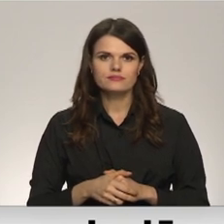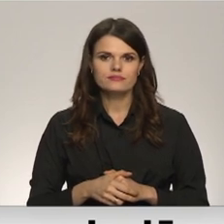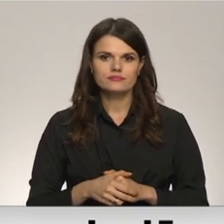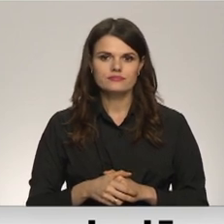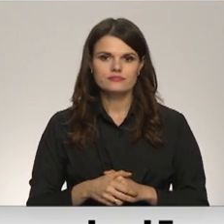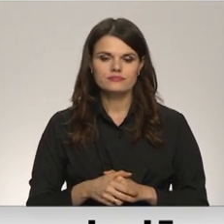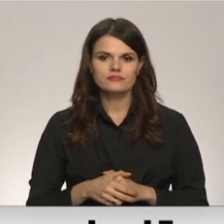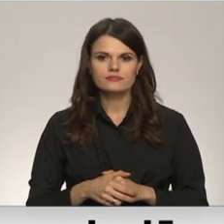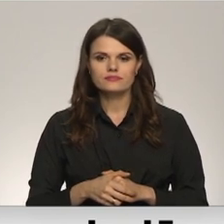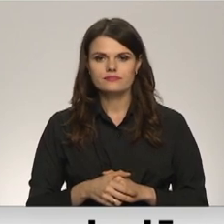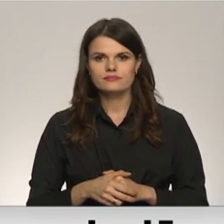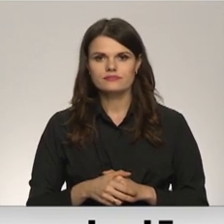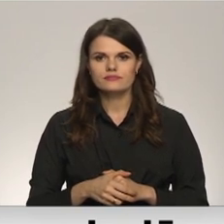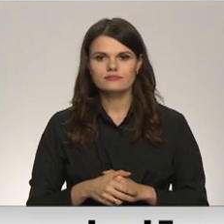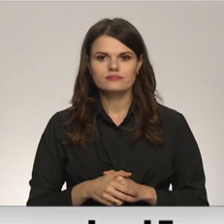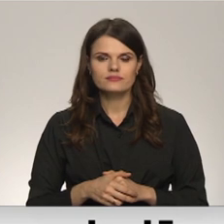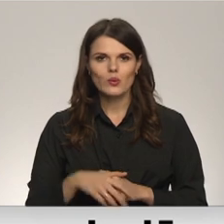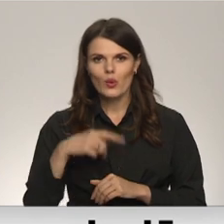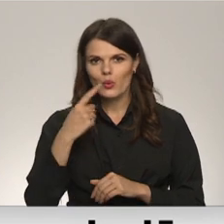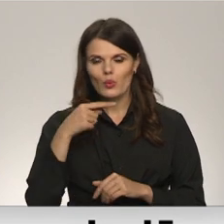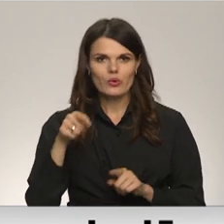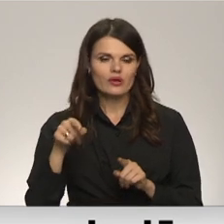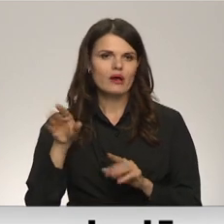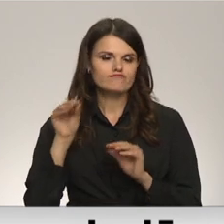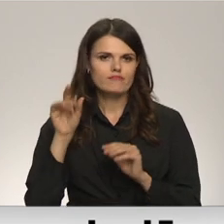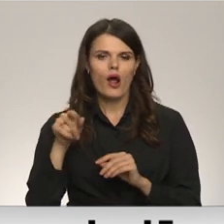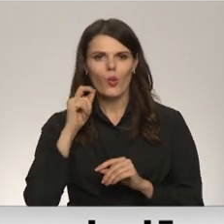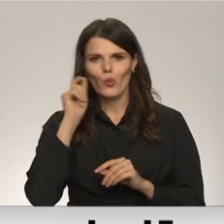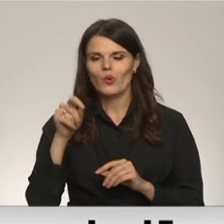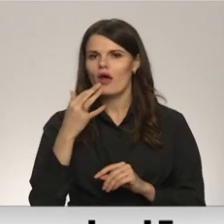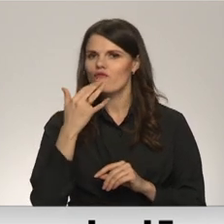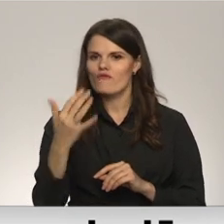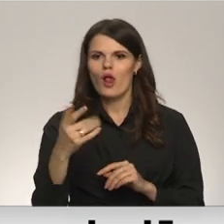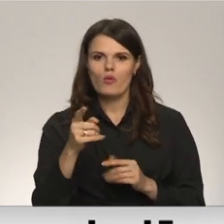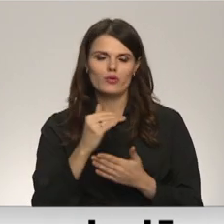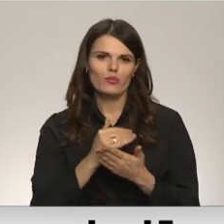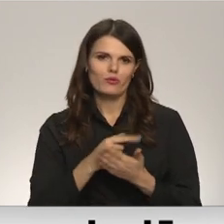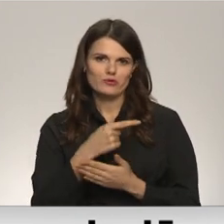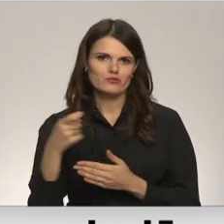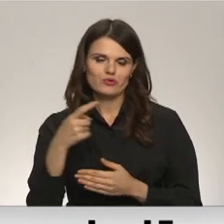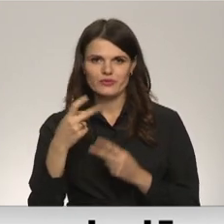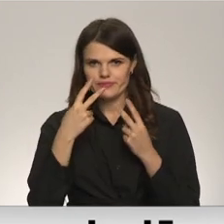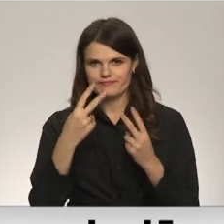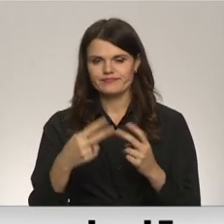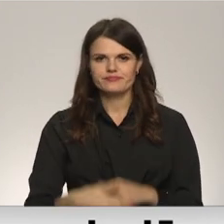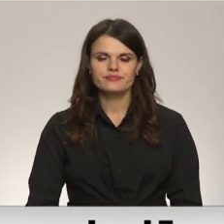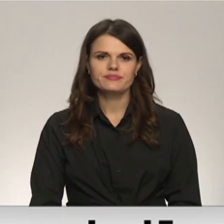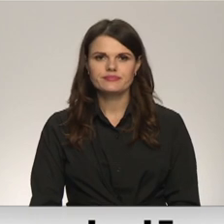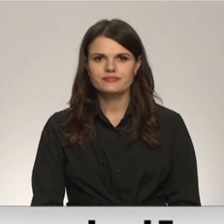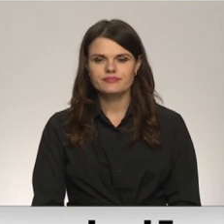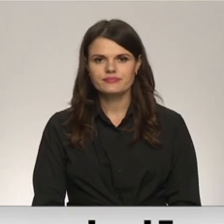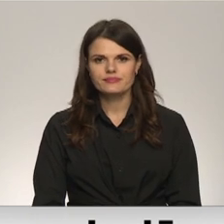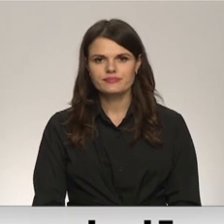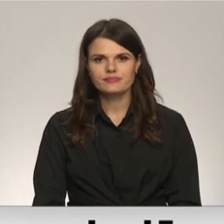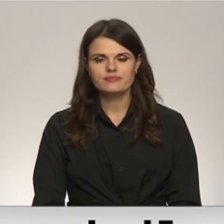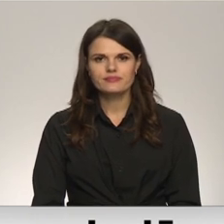Саме в цій студії працюють адреса знайома з дитинства. Триває вторгнення Російської Федерації в Україну. Україна